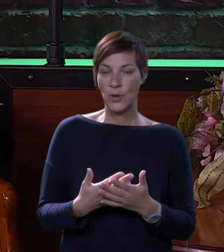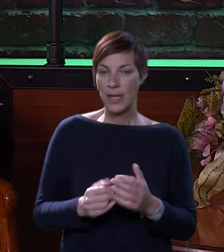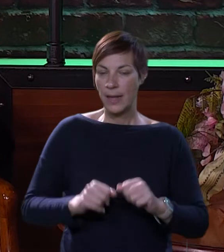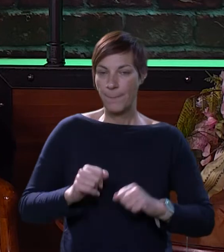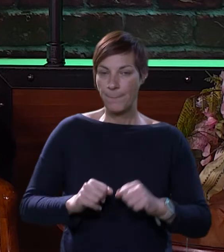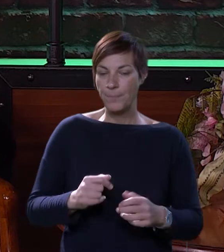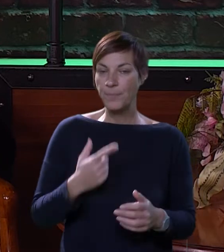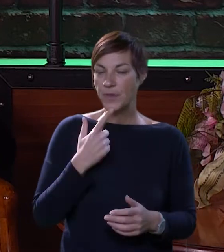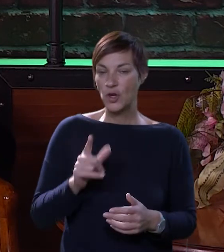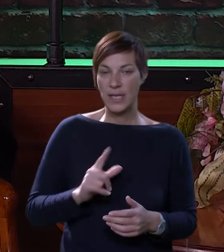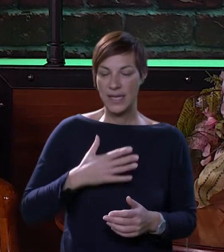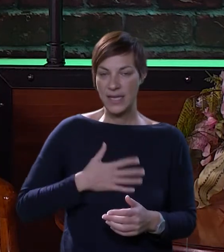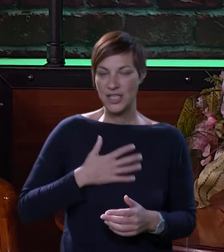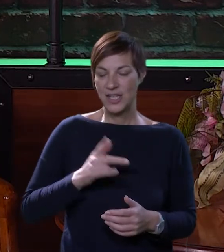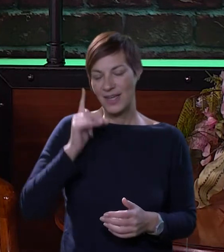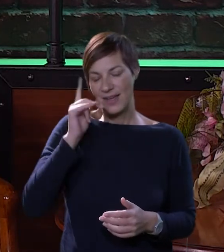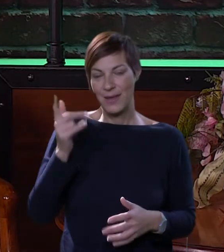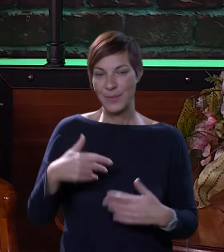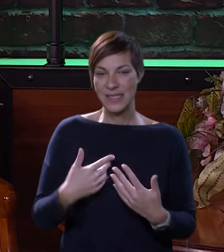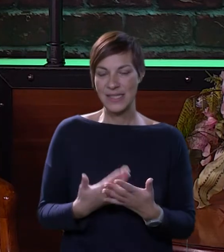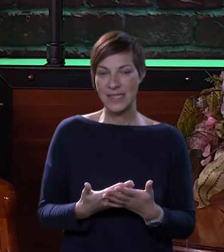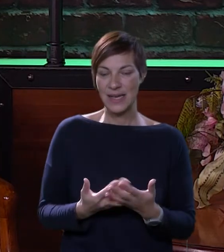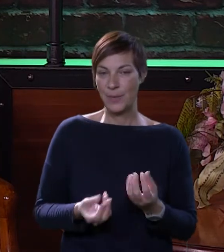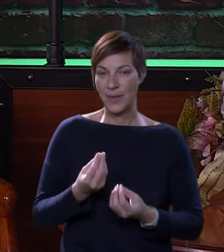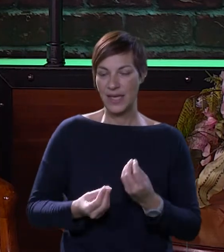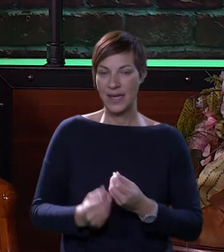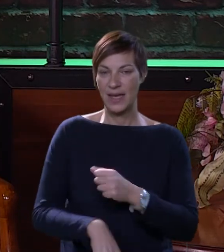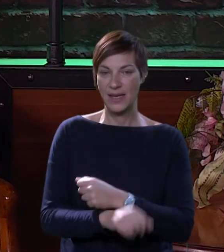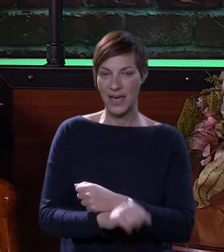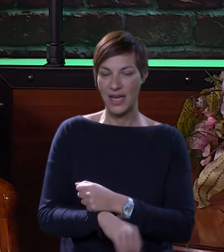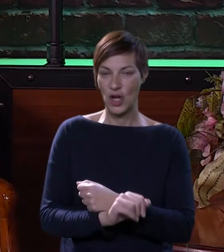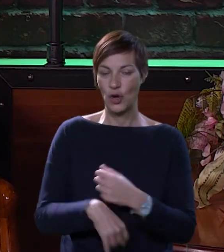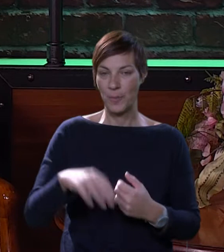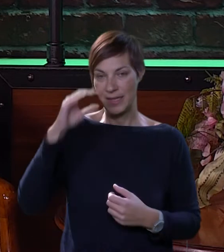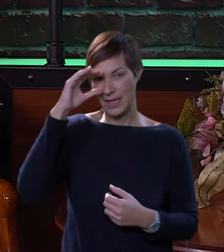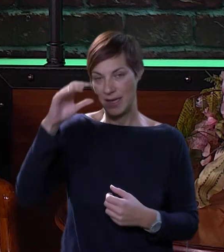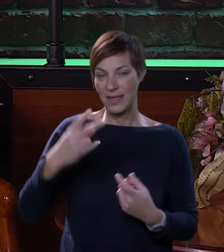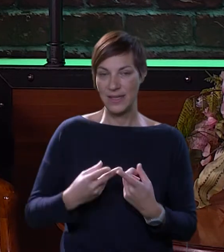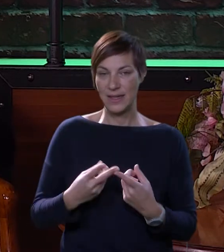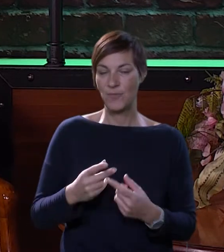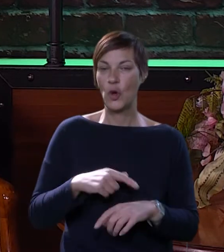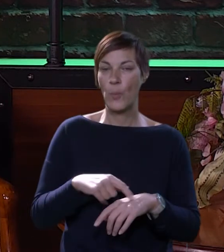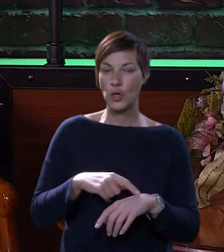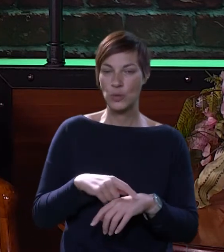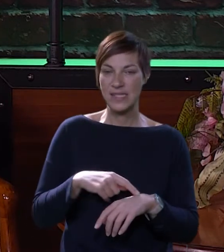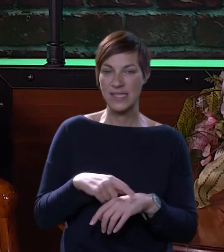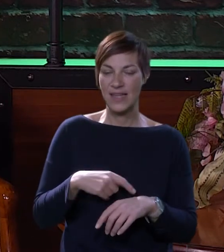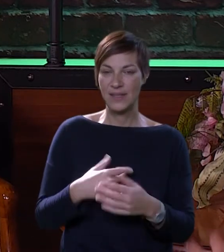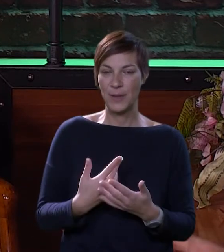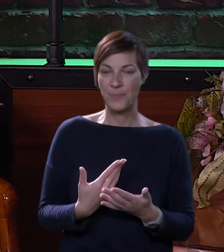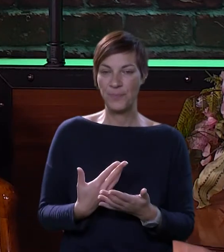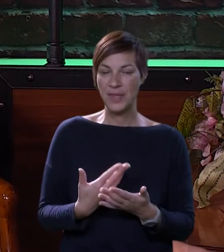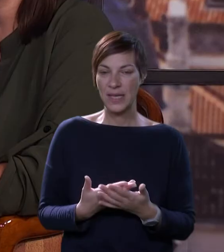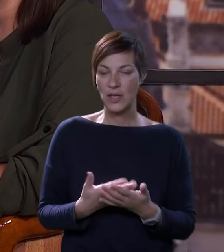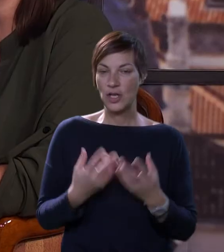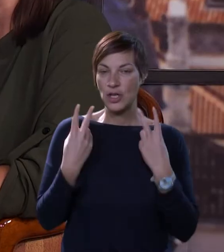u aktivnostima koje ne žele. Ne mislim igranje nogomete i ne znam, gledanje crtića, to mogu satima, sigurno.